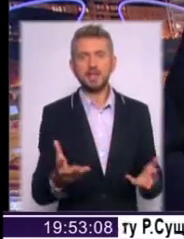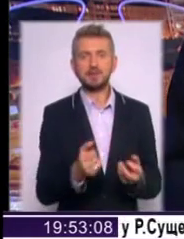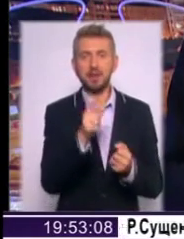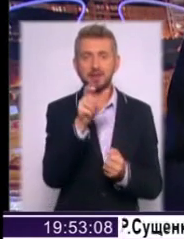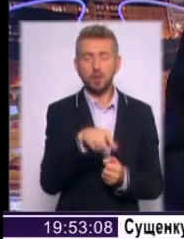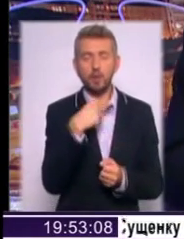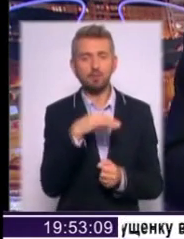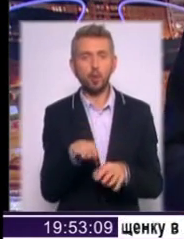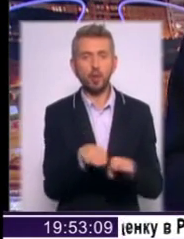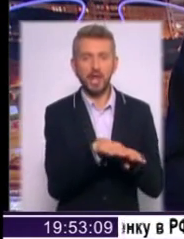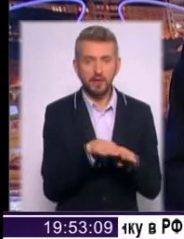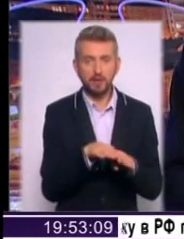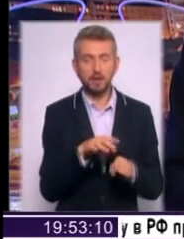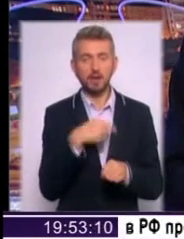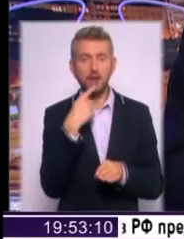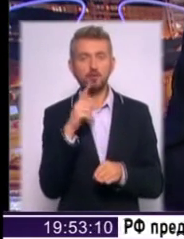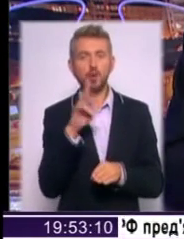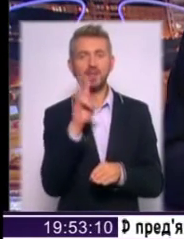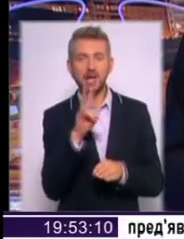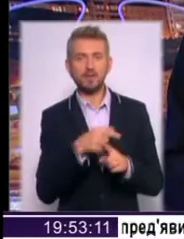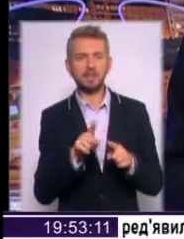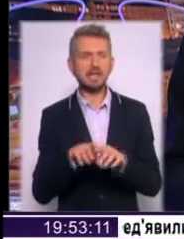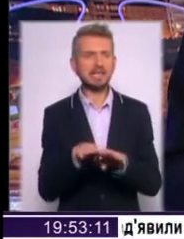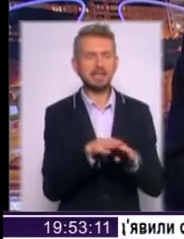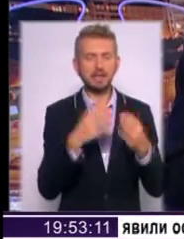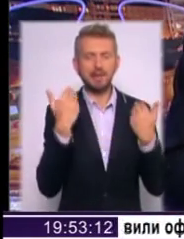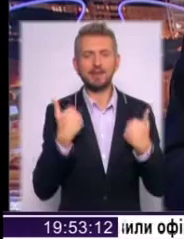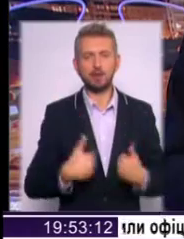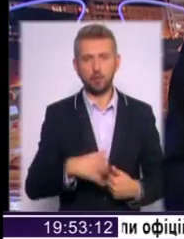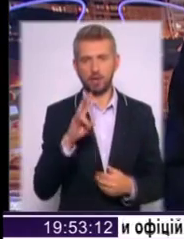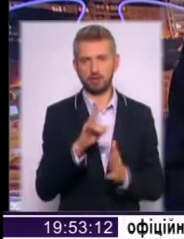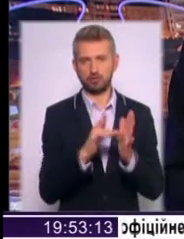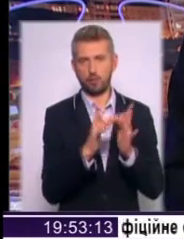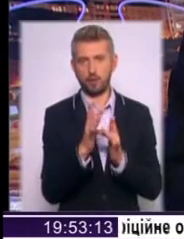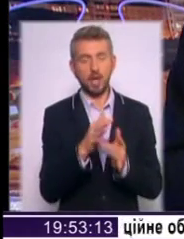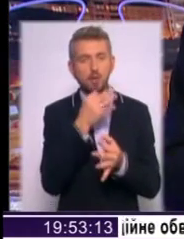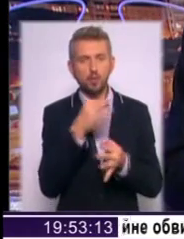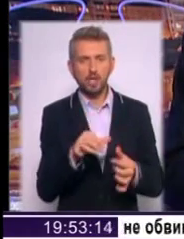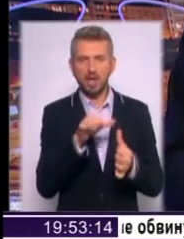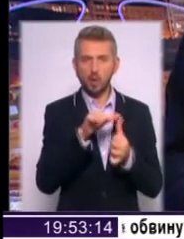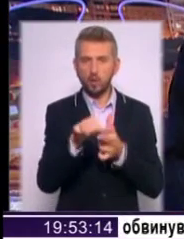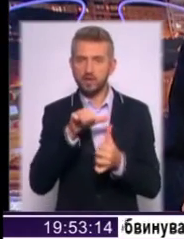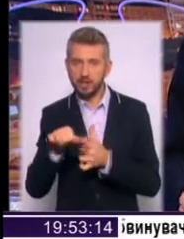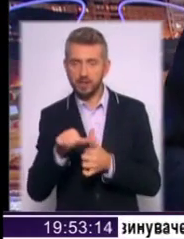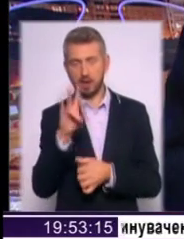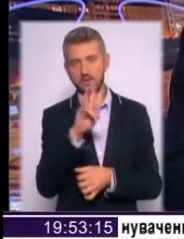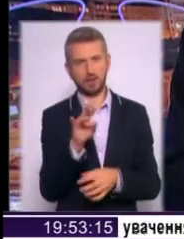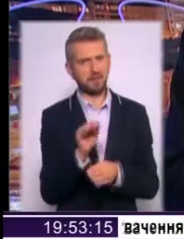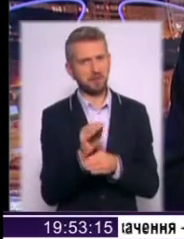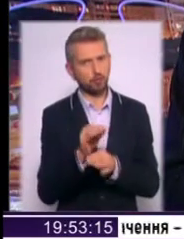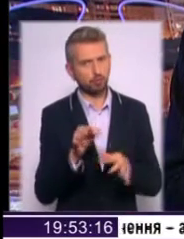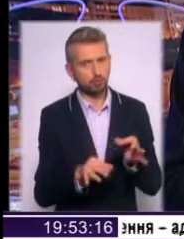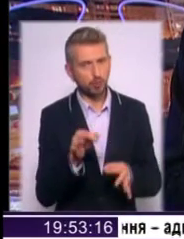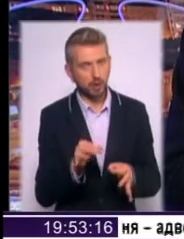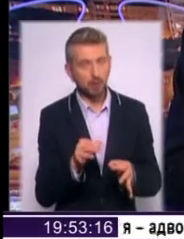що церква – це єдине тіло Христове. Так, і будь-які розділення церква засуджує. І очевидно, що